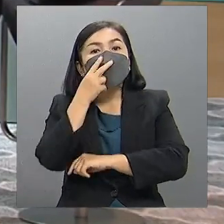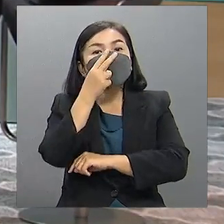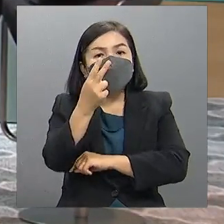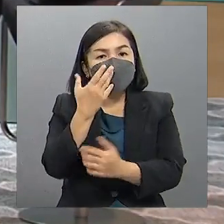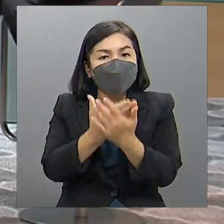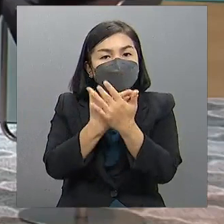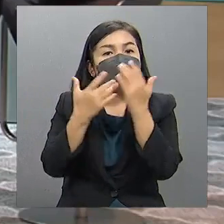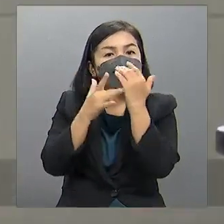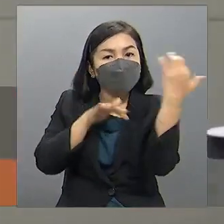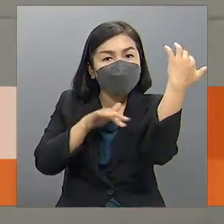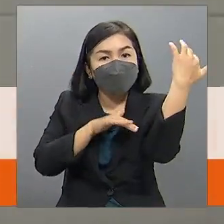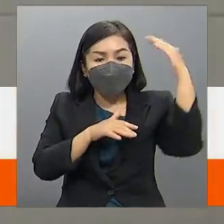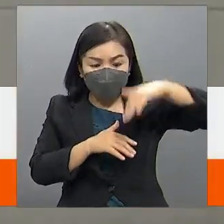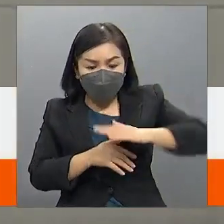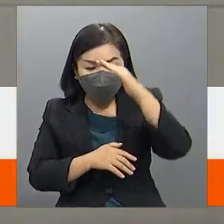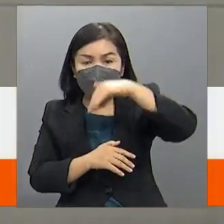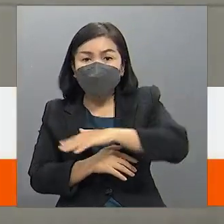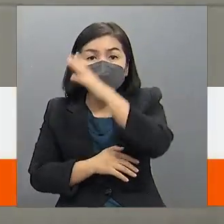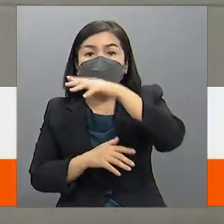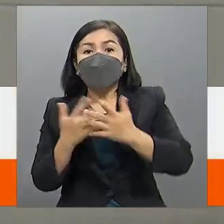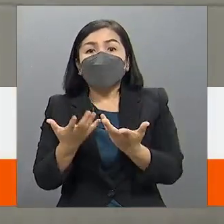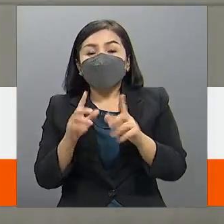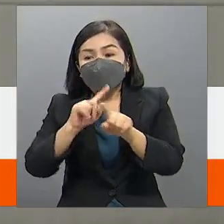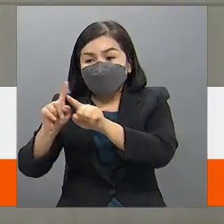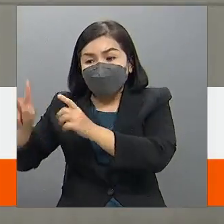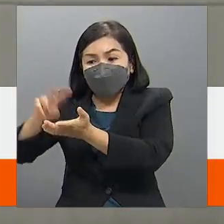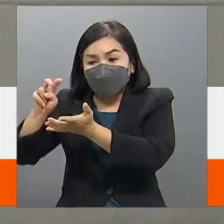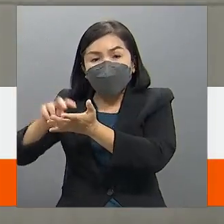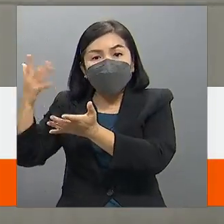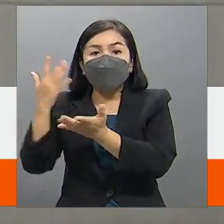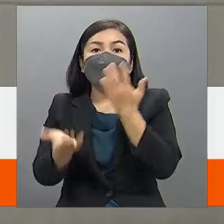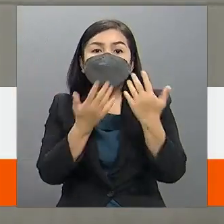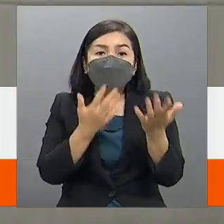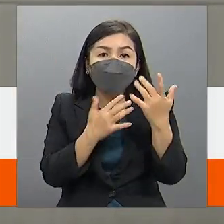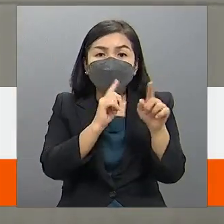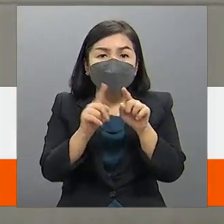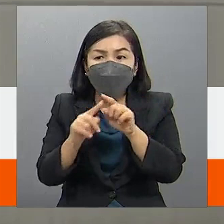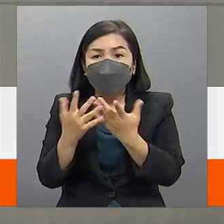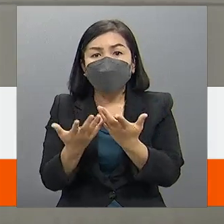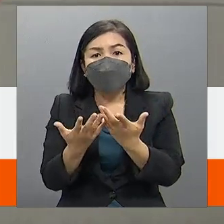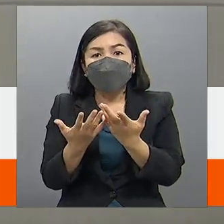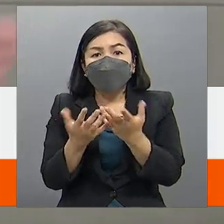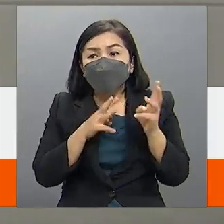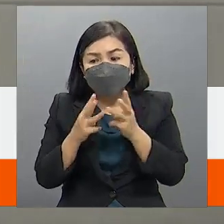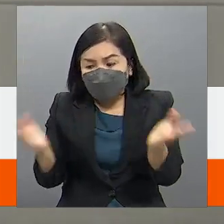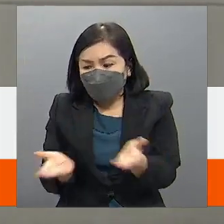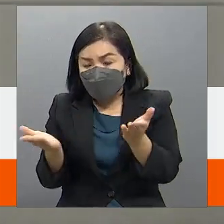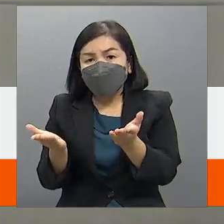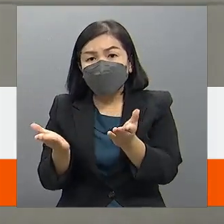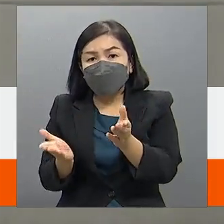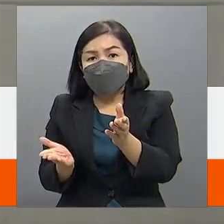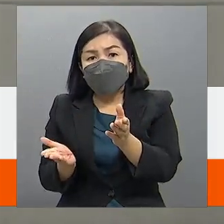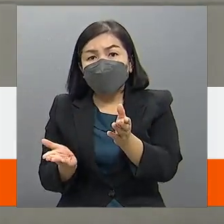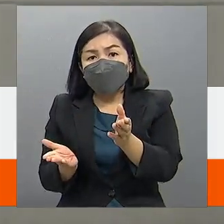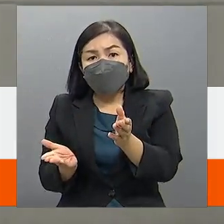ผันผวนสูงเพราะว่าไม่มีอะไร Blackเลยมันขึ้นอยู่กับ xเคชั่นมันไม่มีฟันดาเมนทอลที่ผูกกันอยู่นะครับอย่างเมื่อกี้ที่มียกตัว